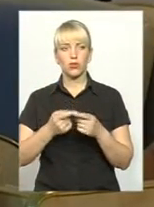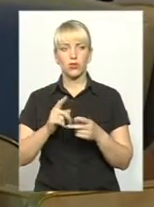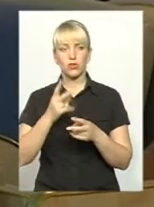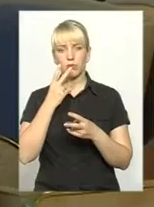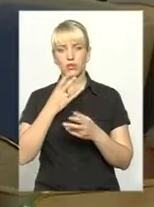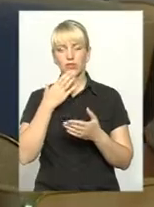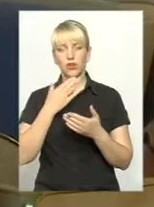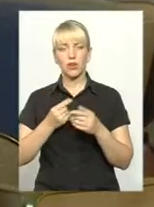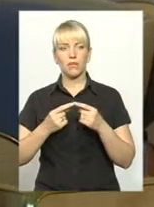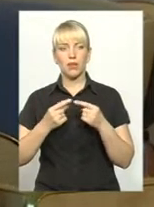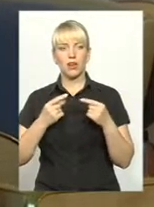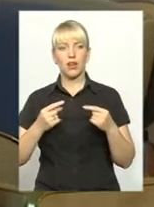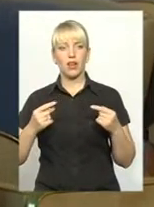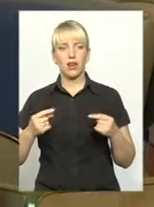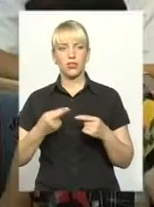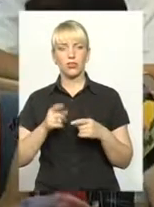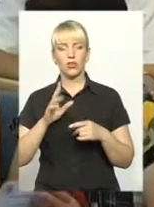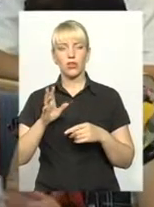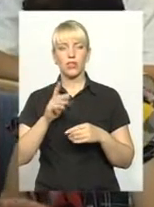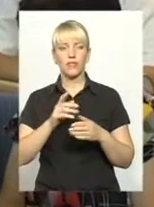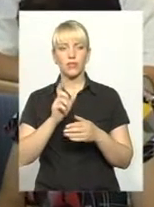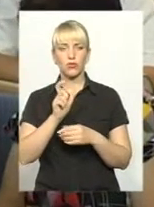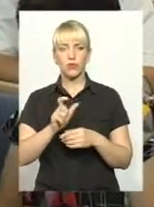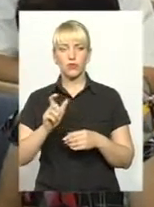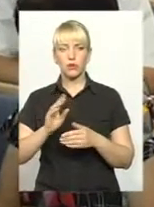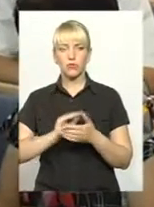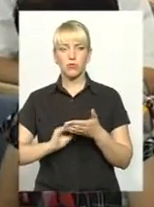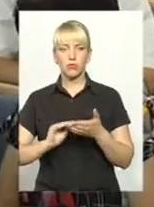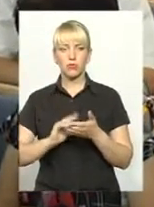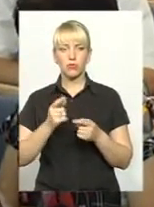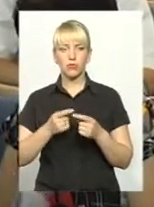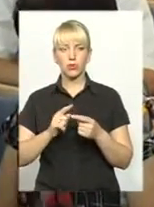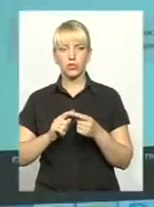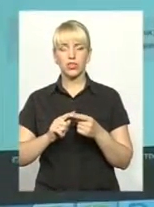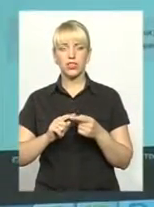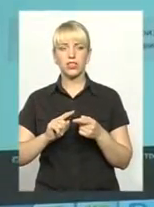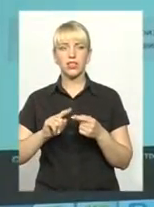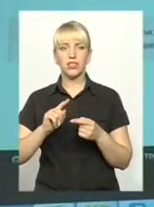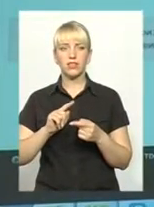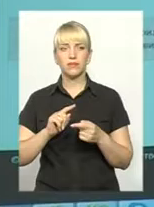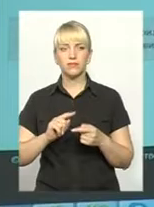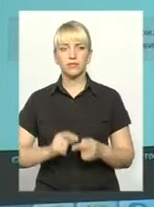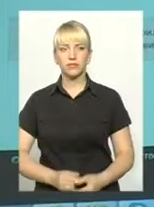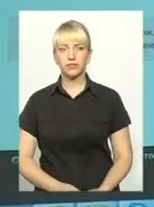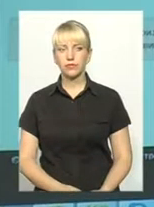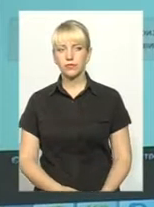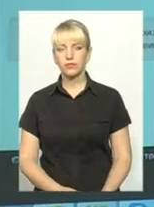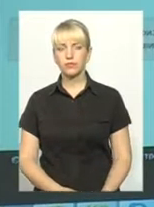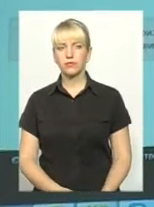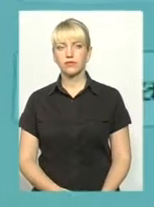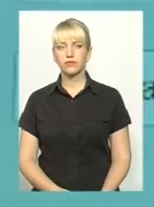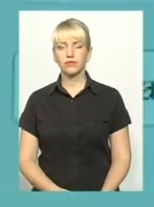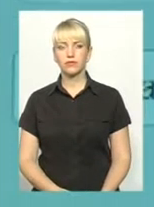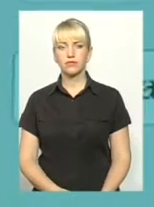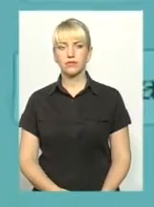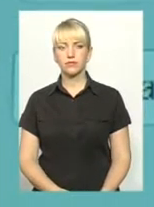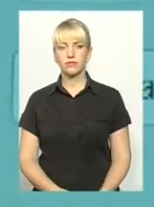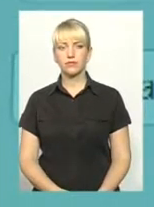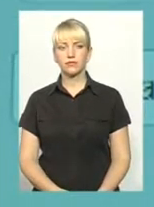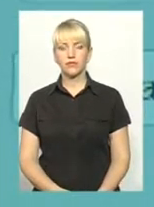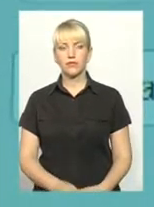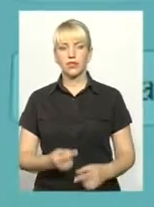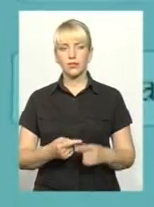майно. Цього разу не від руки та на папері, а на спеціальному сайті Національного агентства з питань запобігання корупції, котрий і